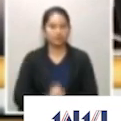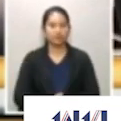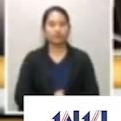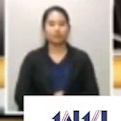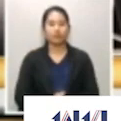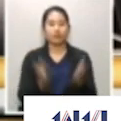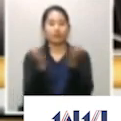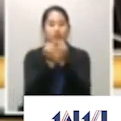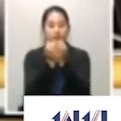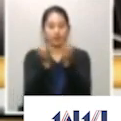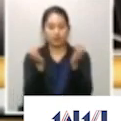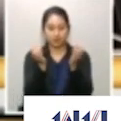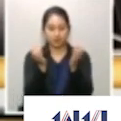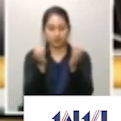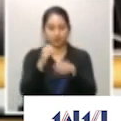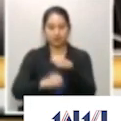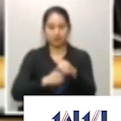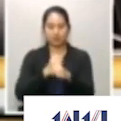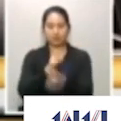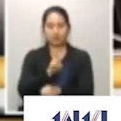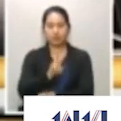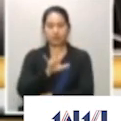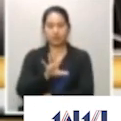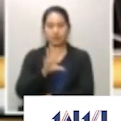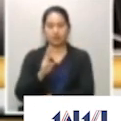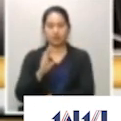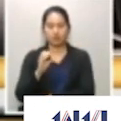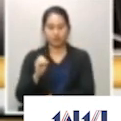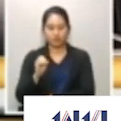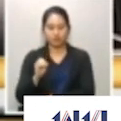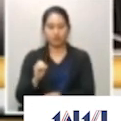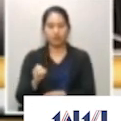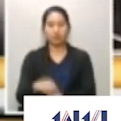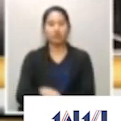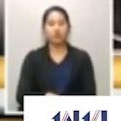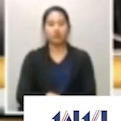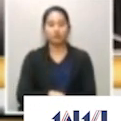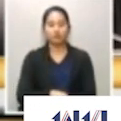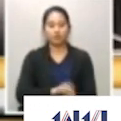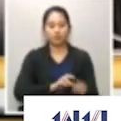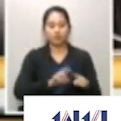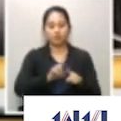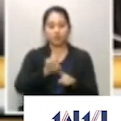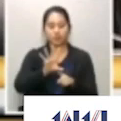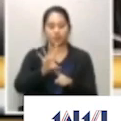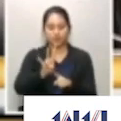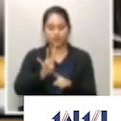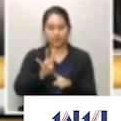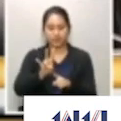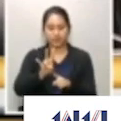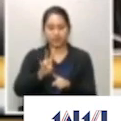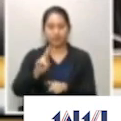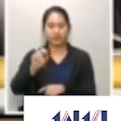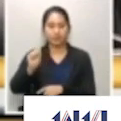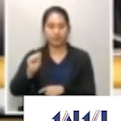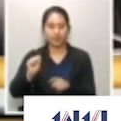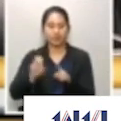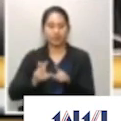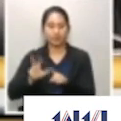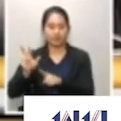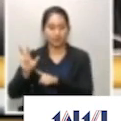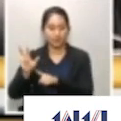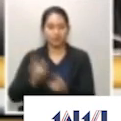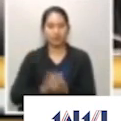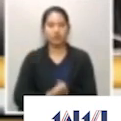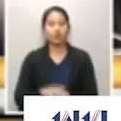ธรรมนูญปีพุทธศักราช2560หมวด7รัฐสภาส่วนที่3ว่าด้วยวุ